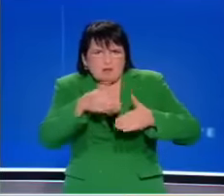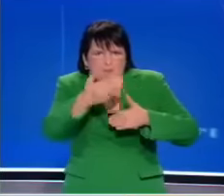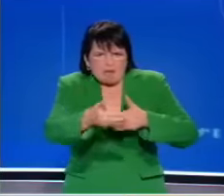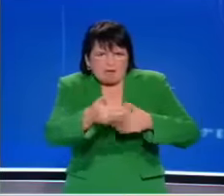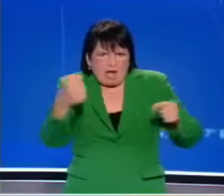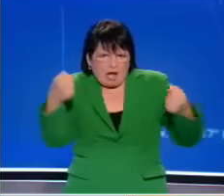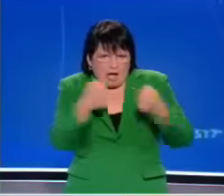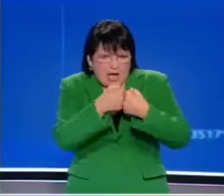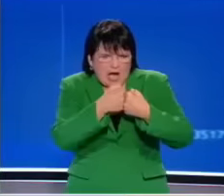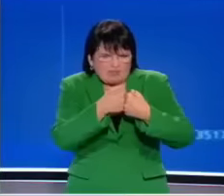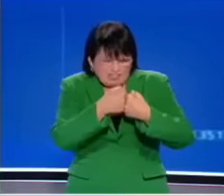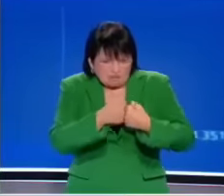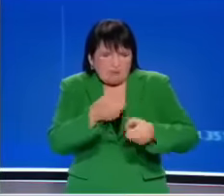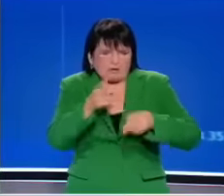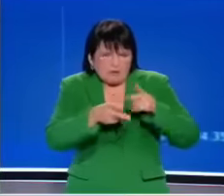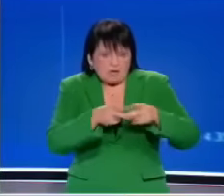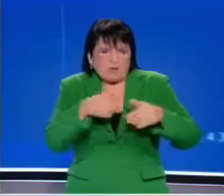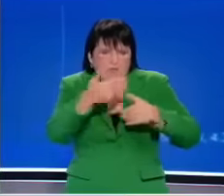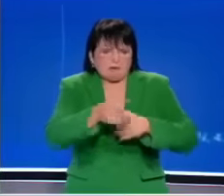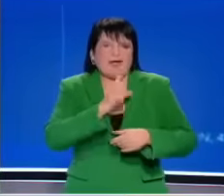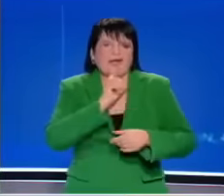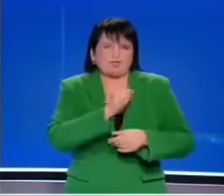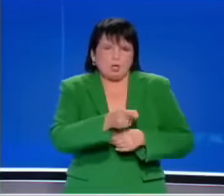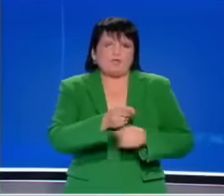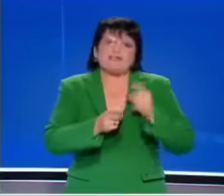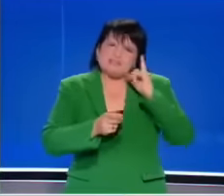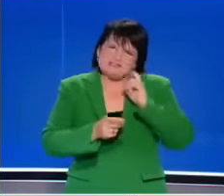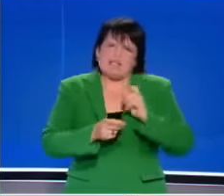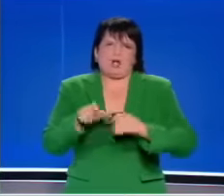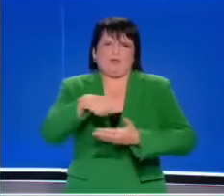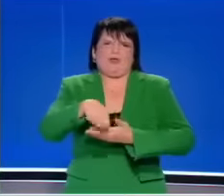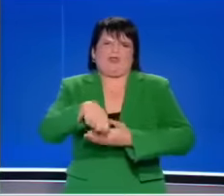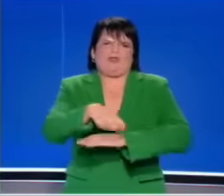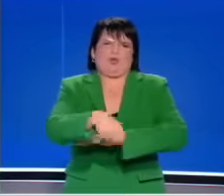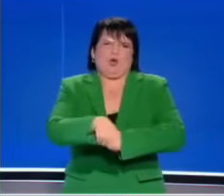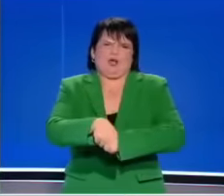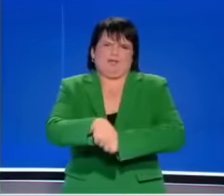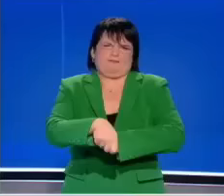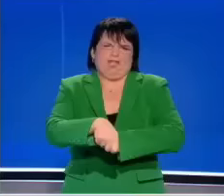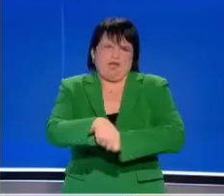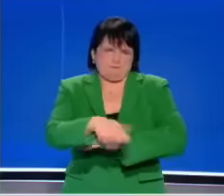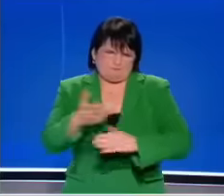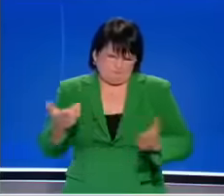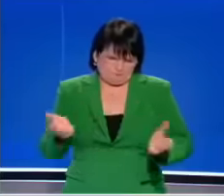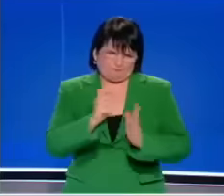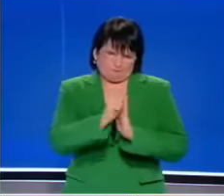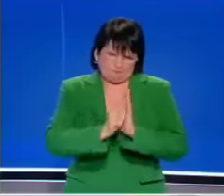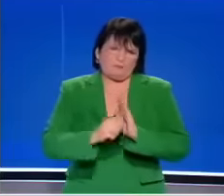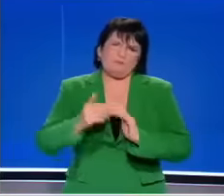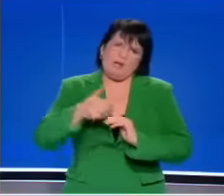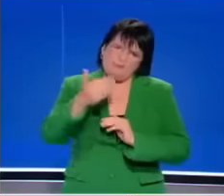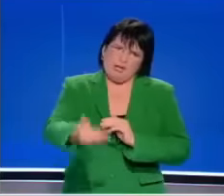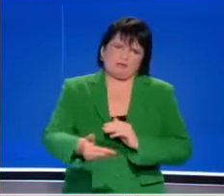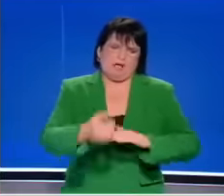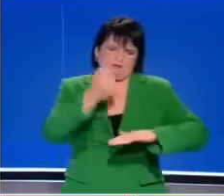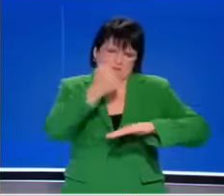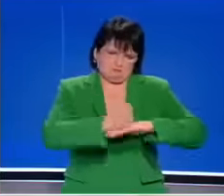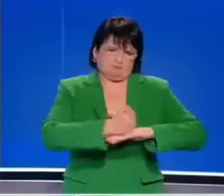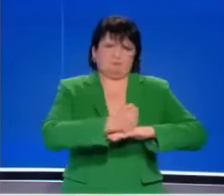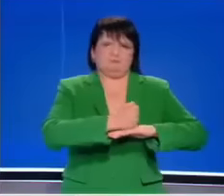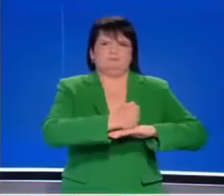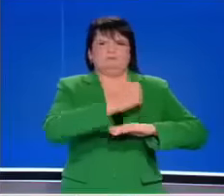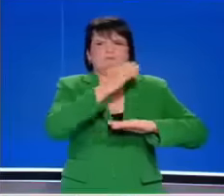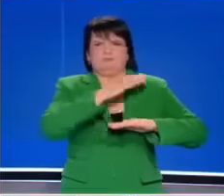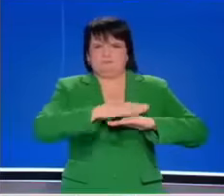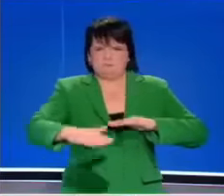εντάξει το ξέρουμε αυτό είναι εδο μένο και η εντολή ξέρουμε τώρα από τις δικογραφίες ότι δόθηκε ώρες ε μετά για τη μονταζιέρα και